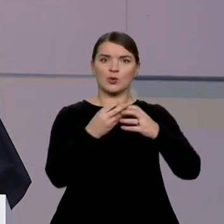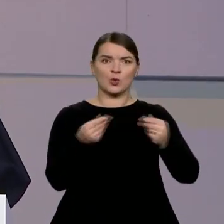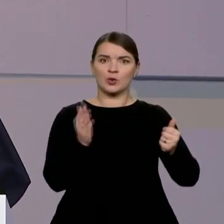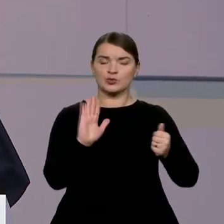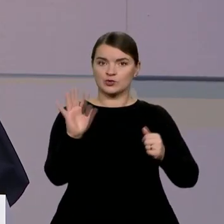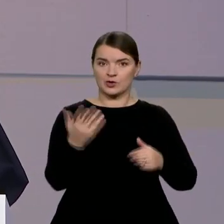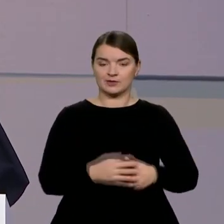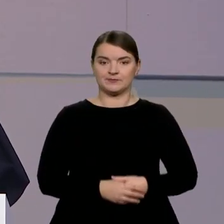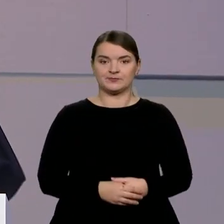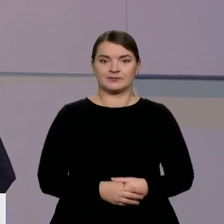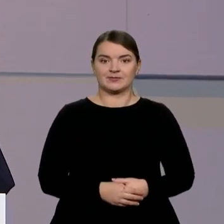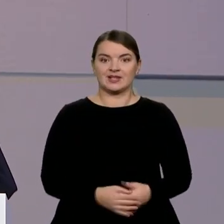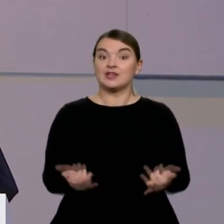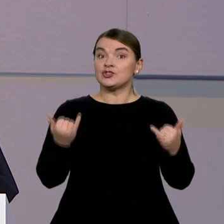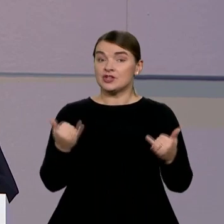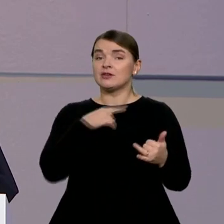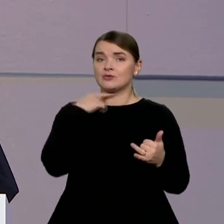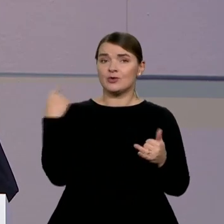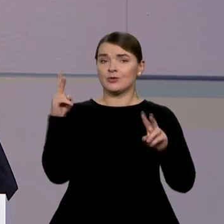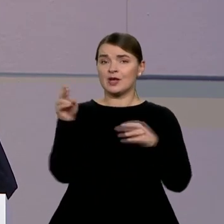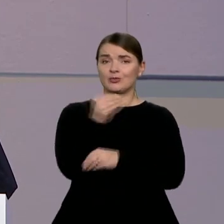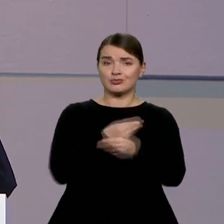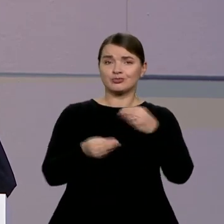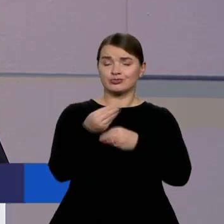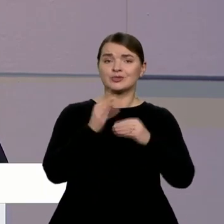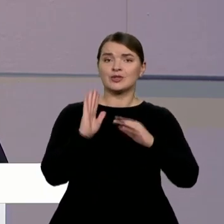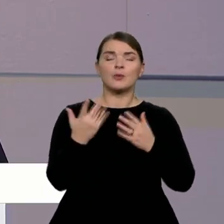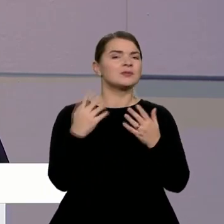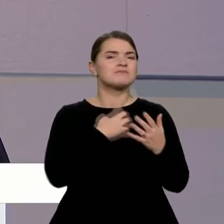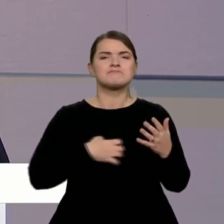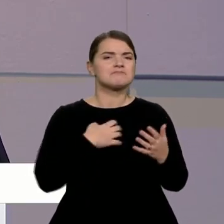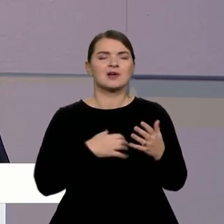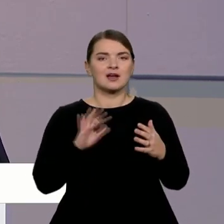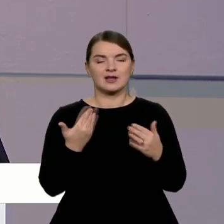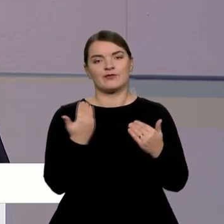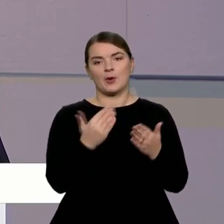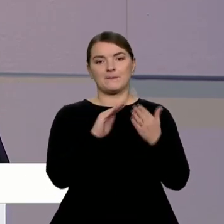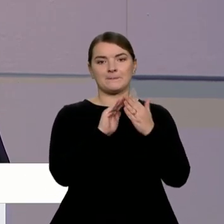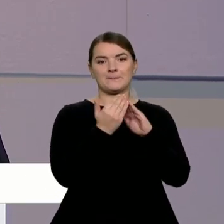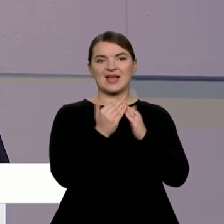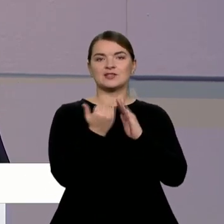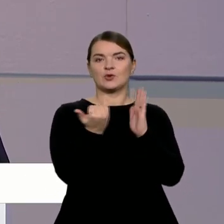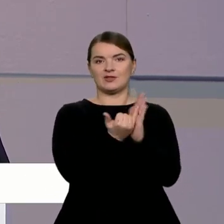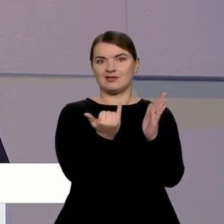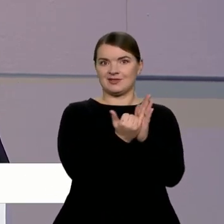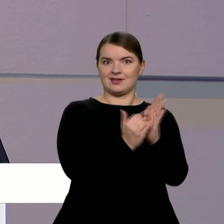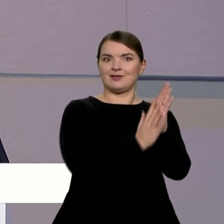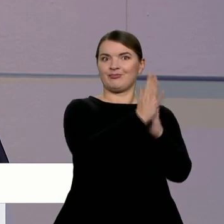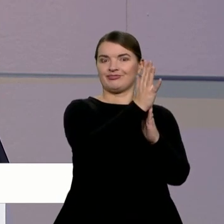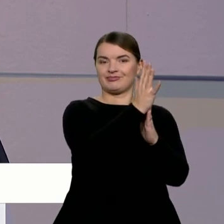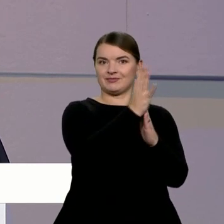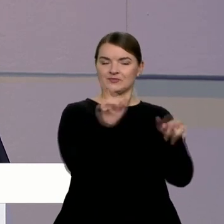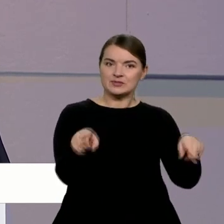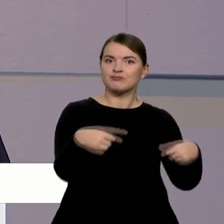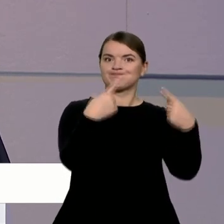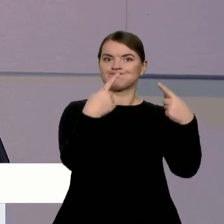kur šiandien aptarinėjom, turbūt pati aktualiausia būtent miesto identiteto stiprinimas ir jo pristatymas